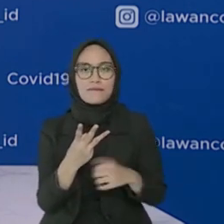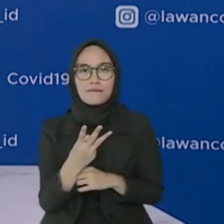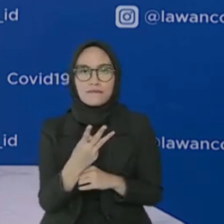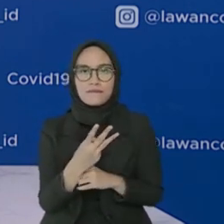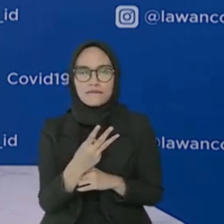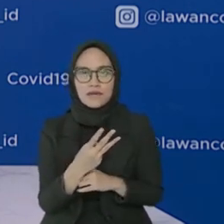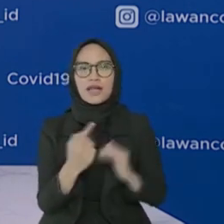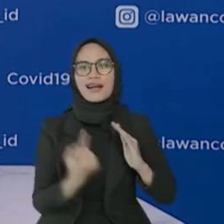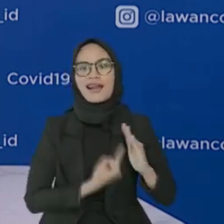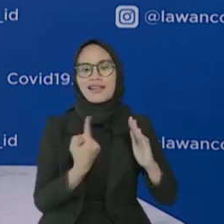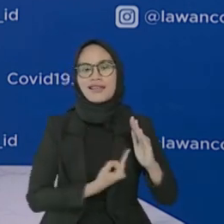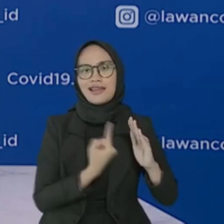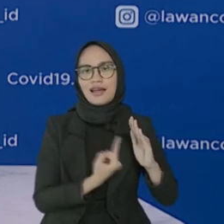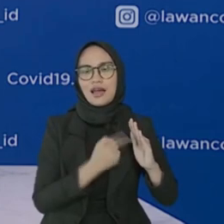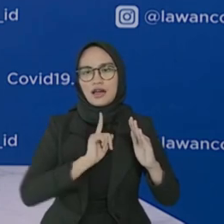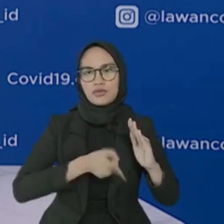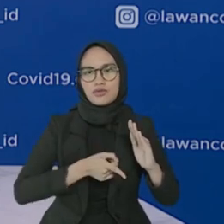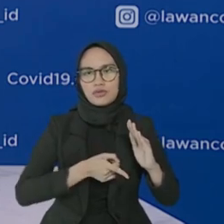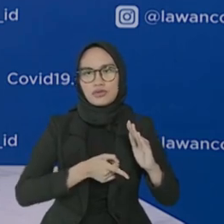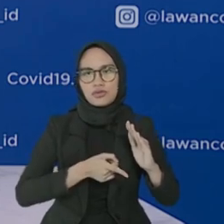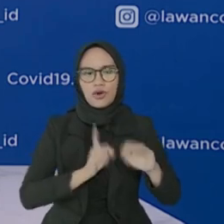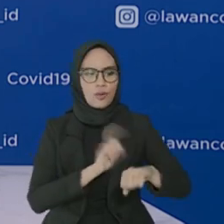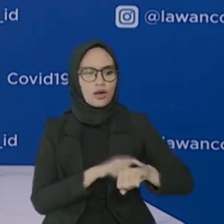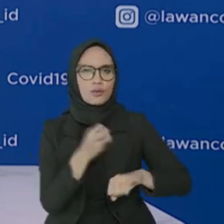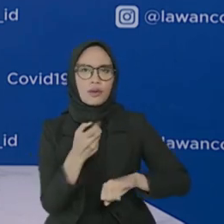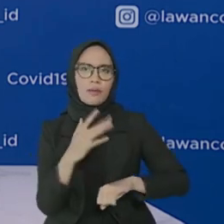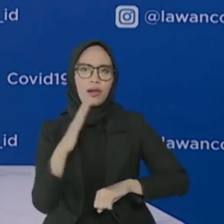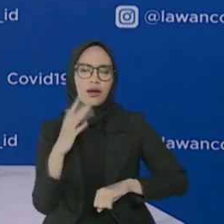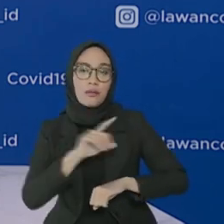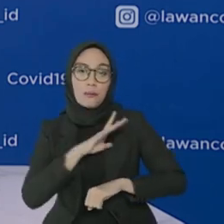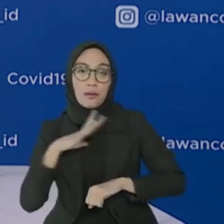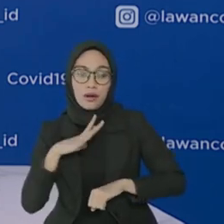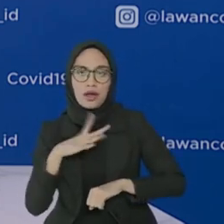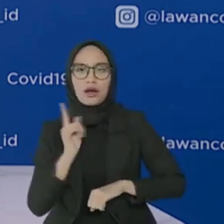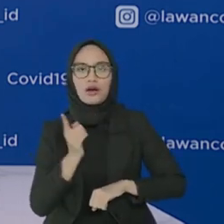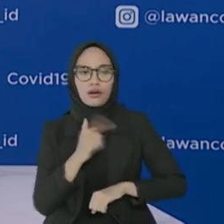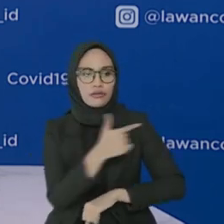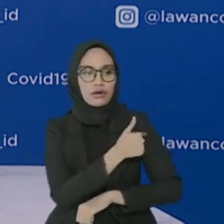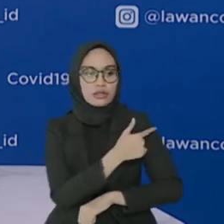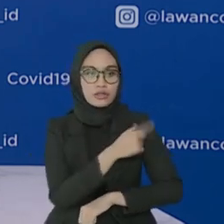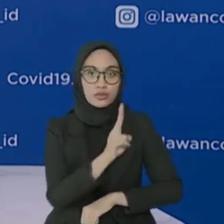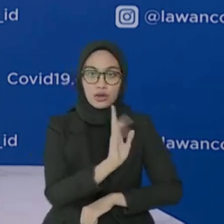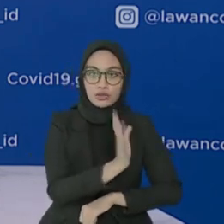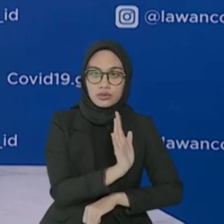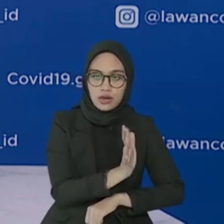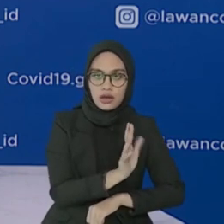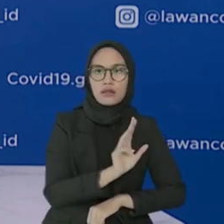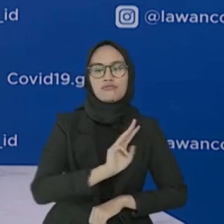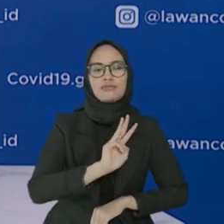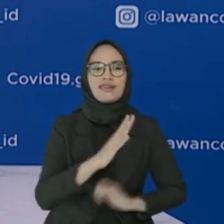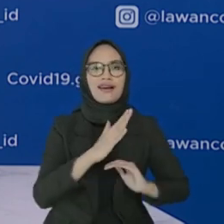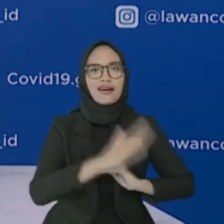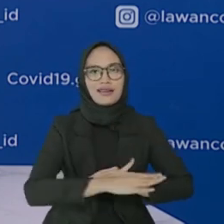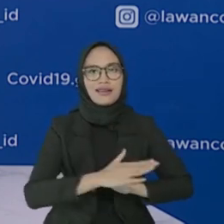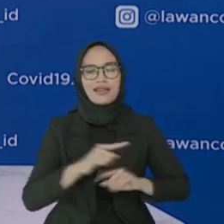kewajiban karantina yang durasinya dibedakan antara yang sudah divaksin lengkap selama tiga hari dan yang belum divaksin